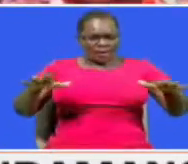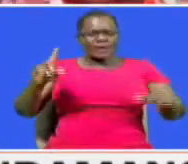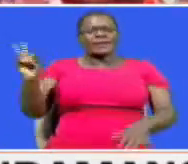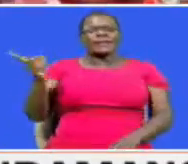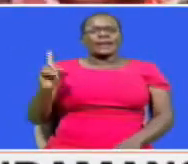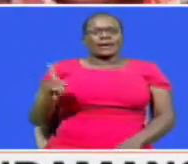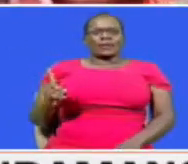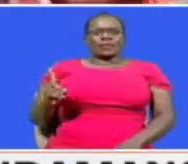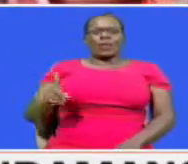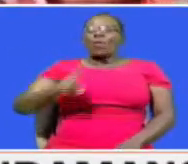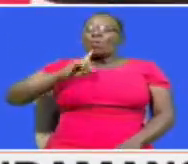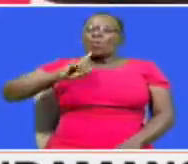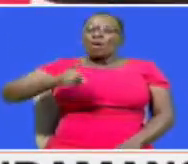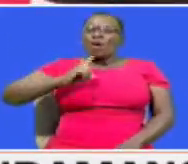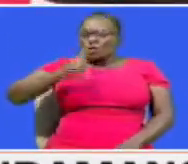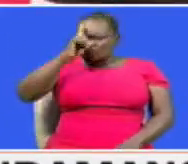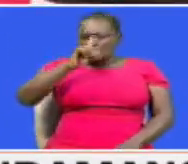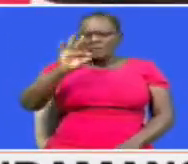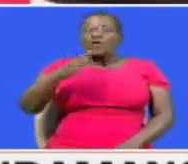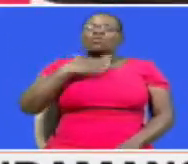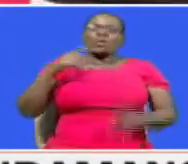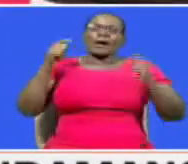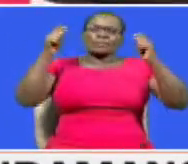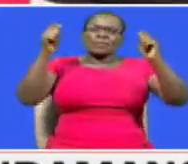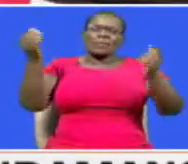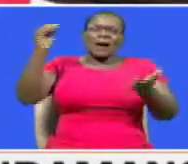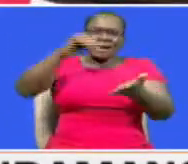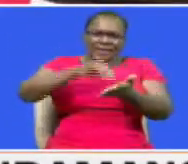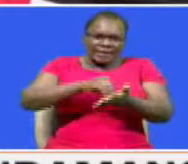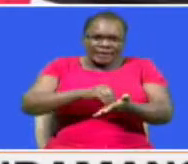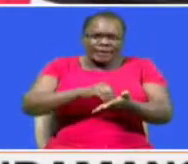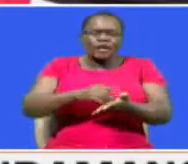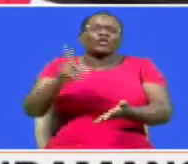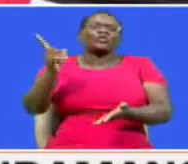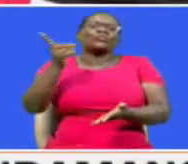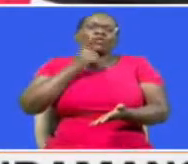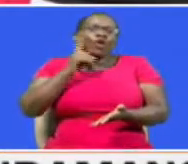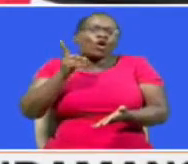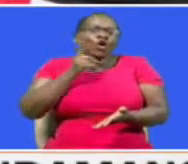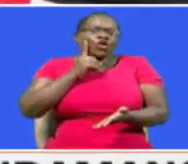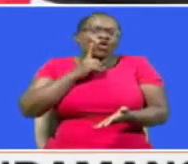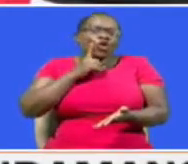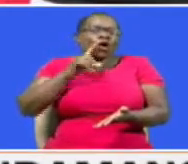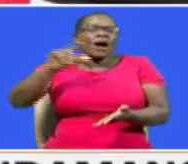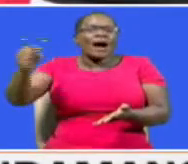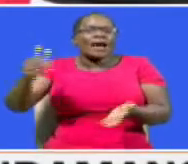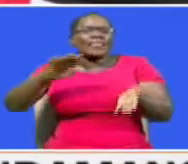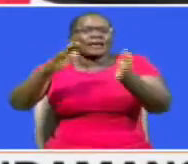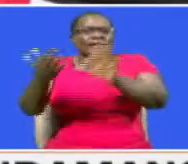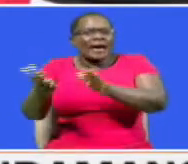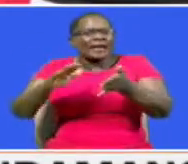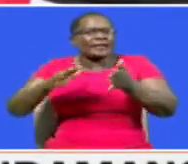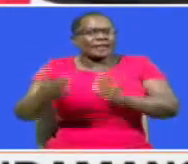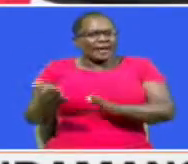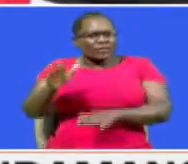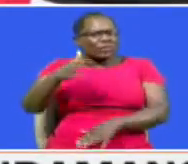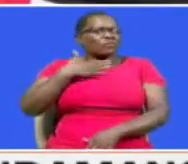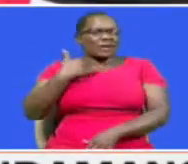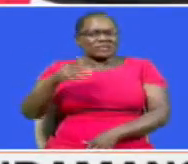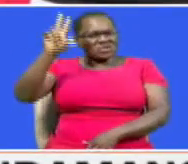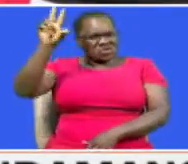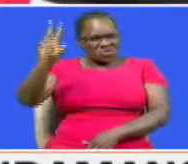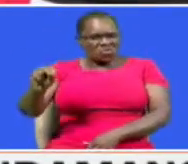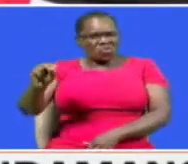Nairobi, alitoa onyo kali. Mnataka maandamano mengine ifanyike tena kesho ati Wakenya wengine wapoteze maisha yao?